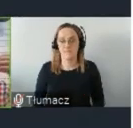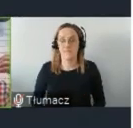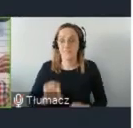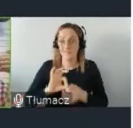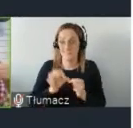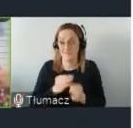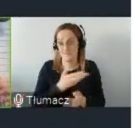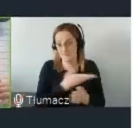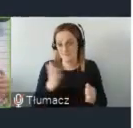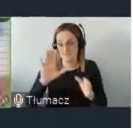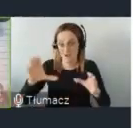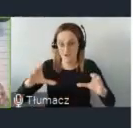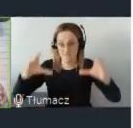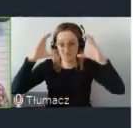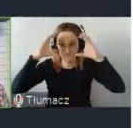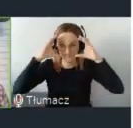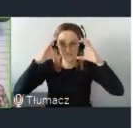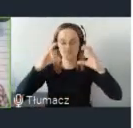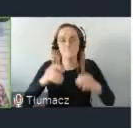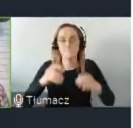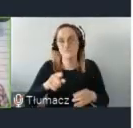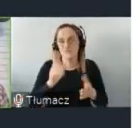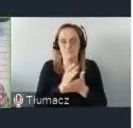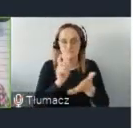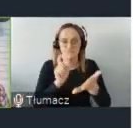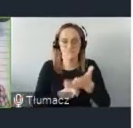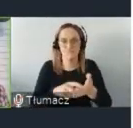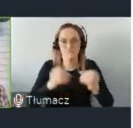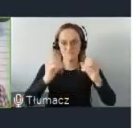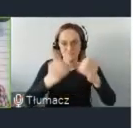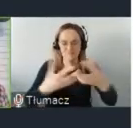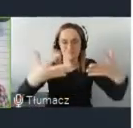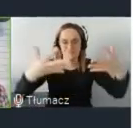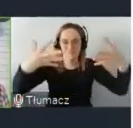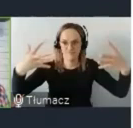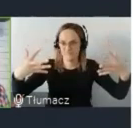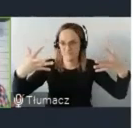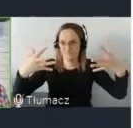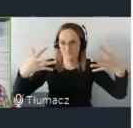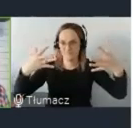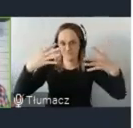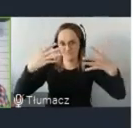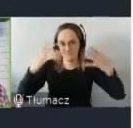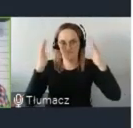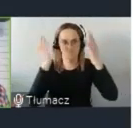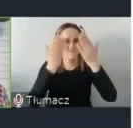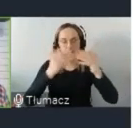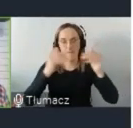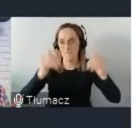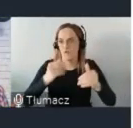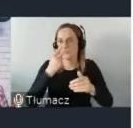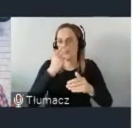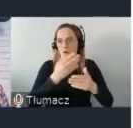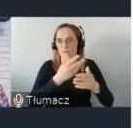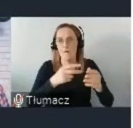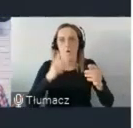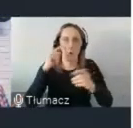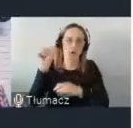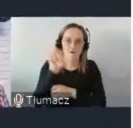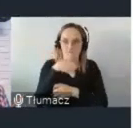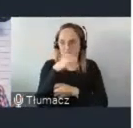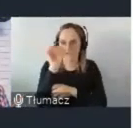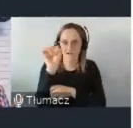gdybyśmy mieli to, to włączyłoby się nam teraz doświadczenie VR, ono się wczyta, czyli w okularach będzie można, słuchajcie, ruszać